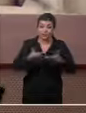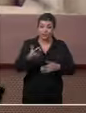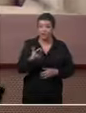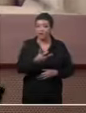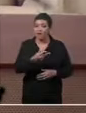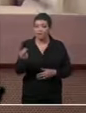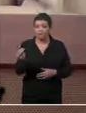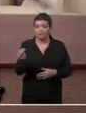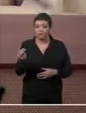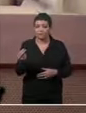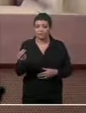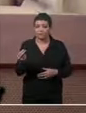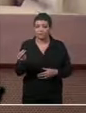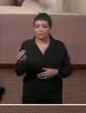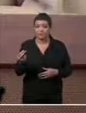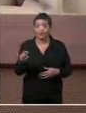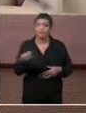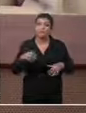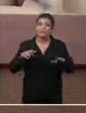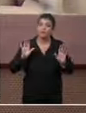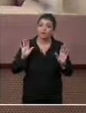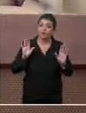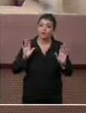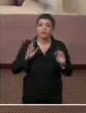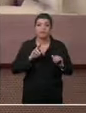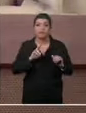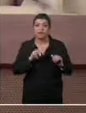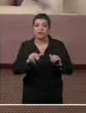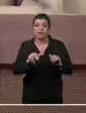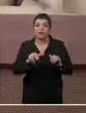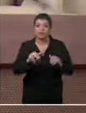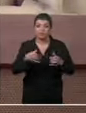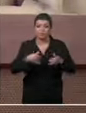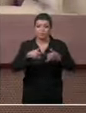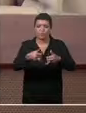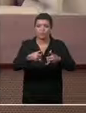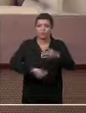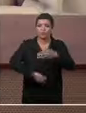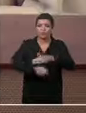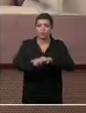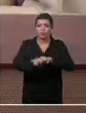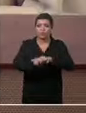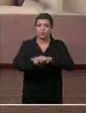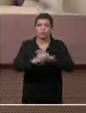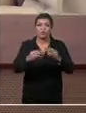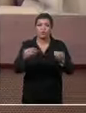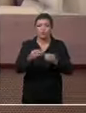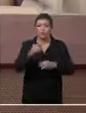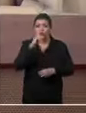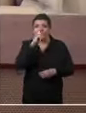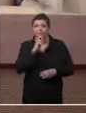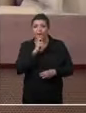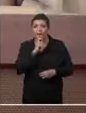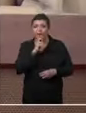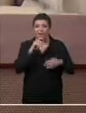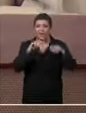vous le savez, nous avons une coupe de football qui va se jouer au Qatar, dans 8 stades climatisés, construits au prix de vie